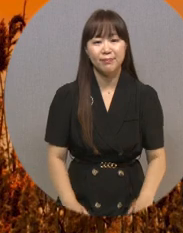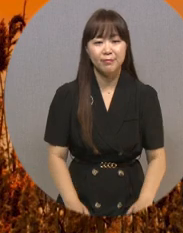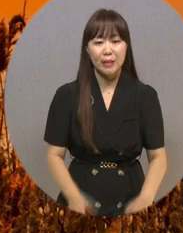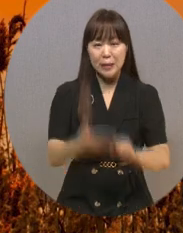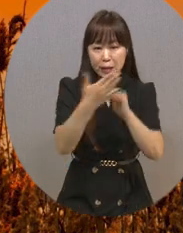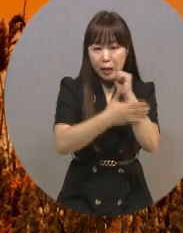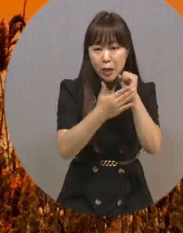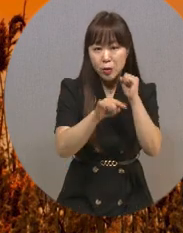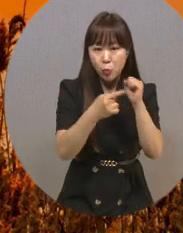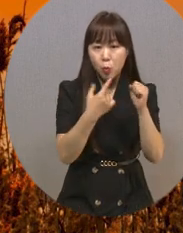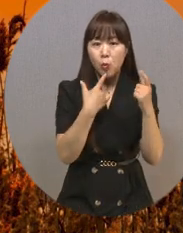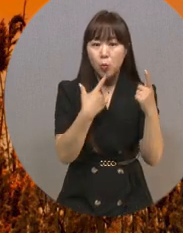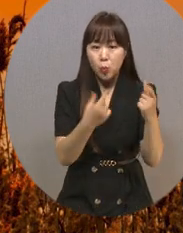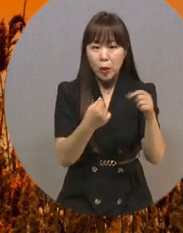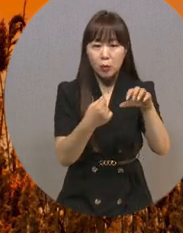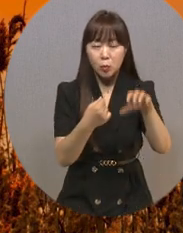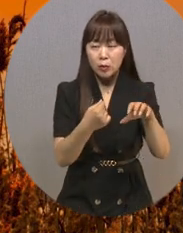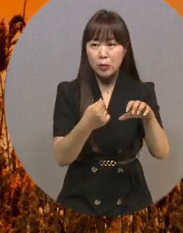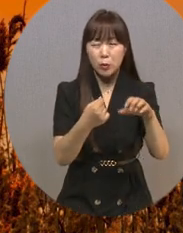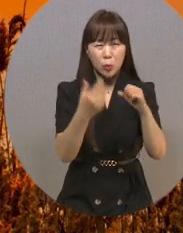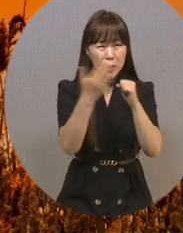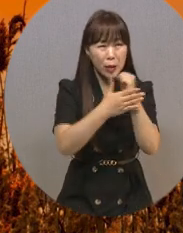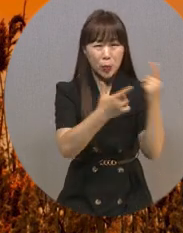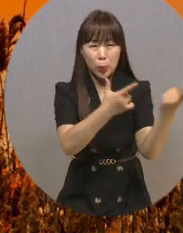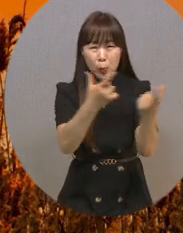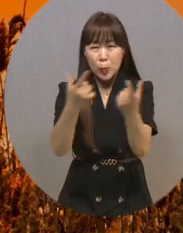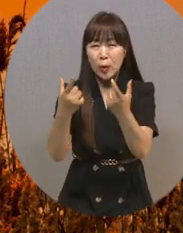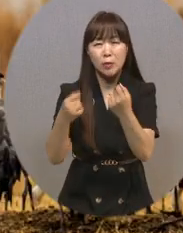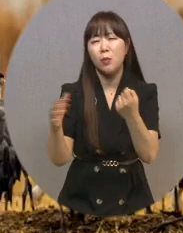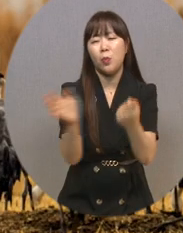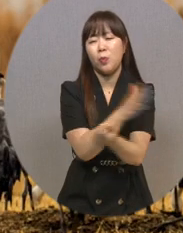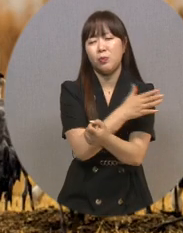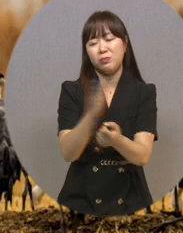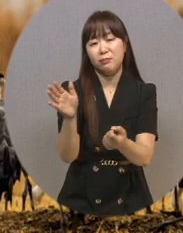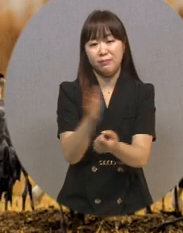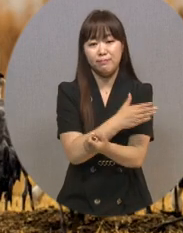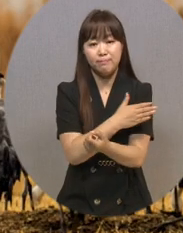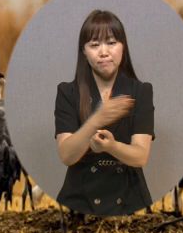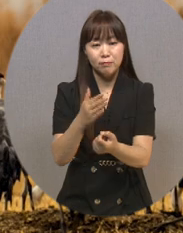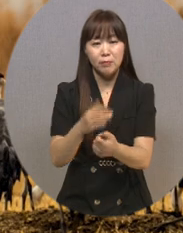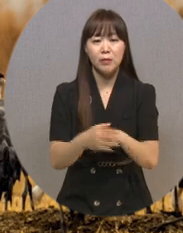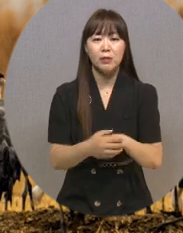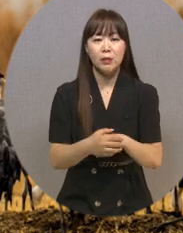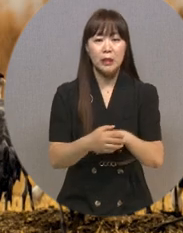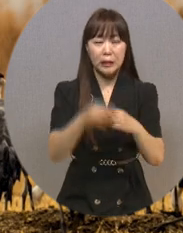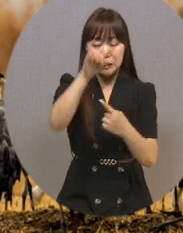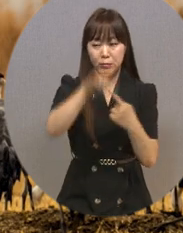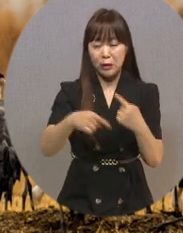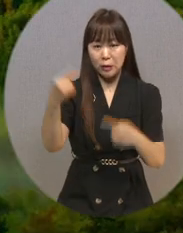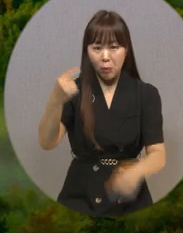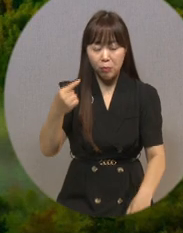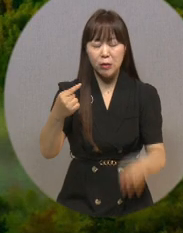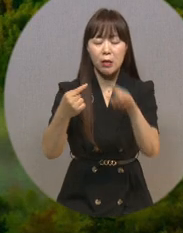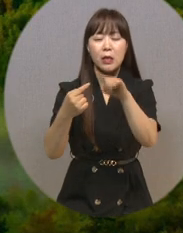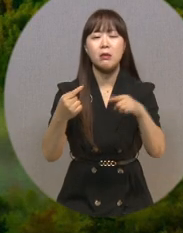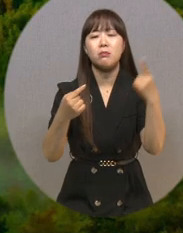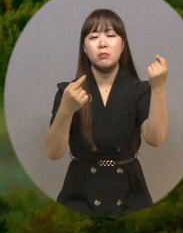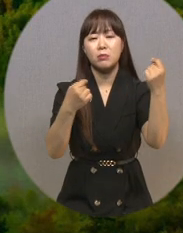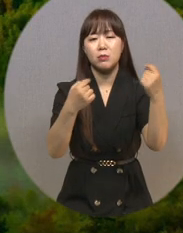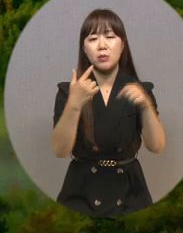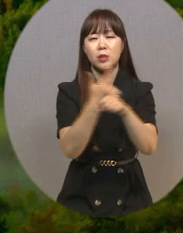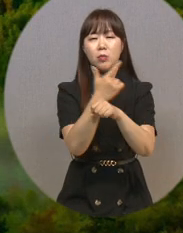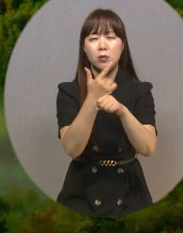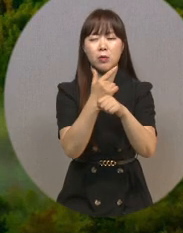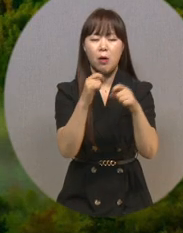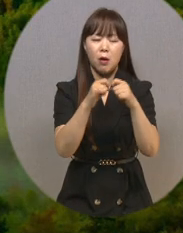역시 똑같은 사진은 존재하지 않습니다. 1000분의 1초의 순간, 6시간 장